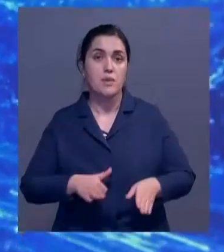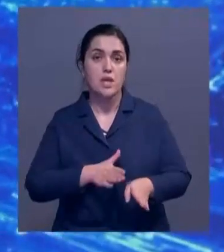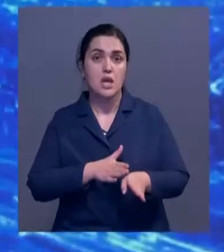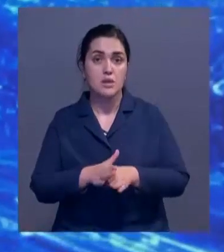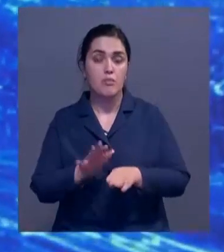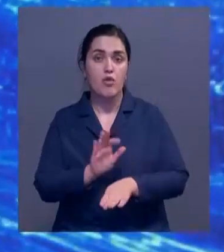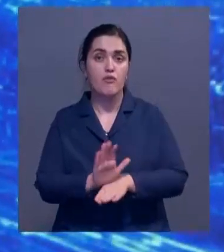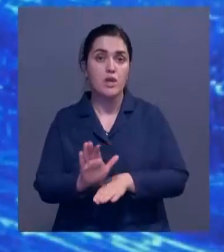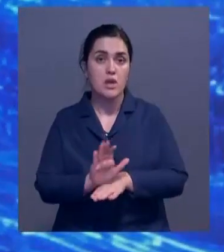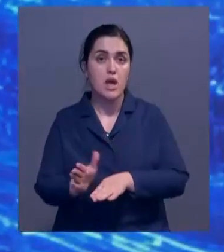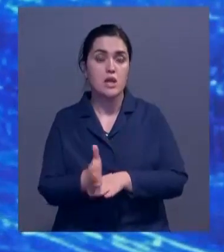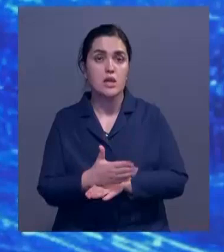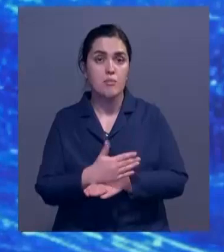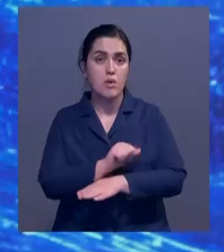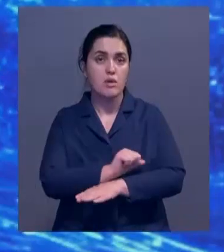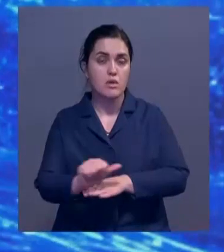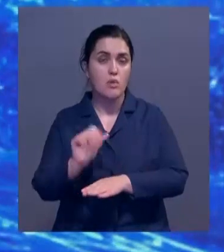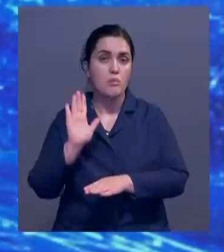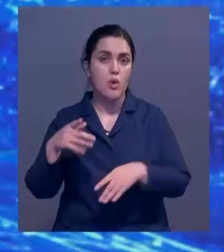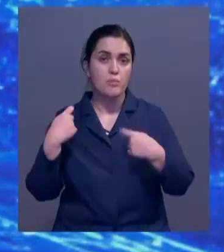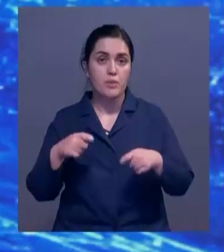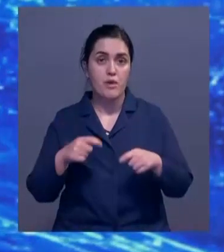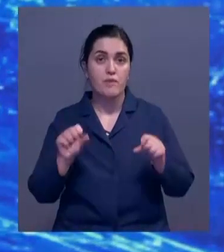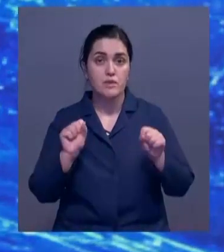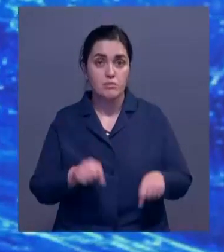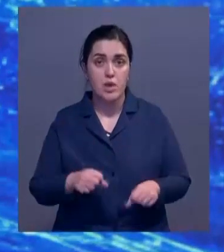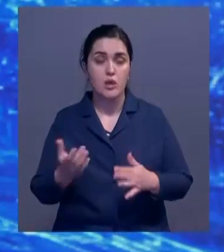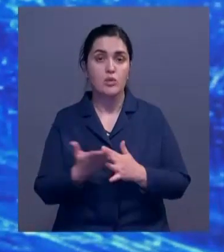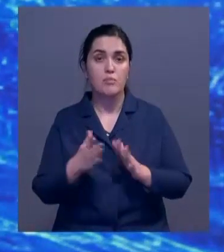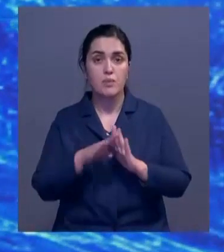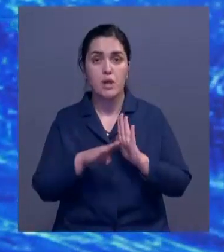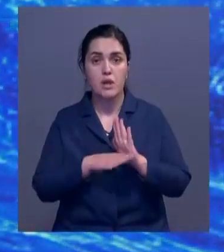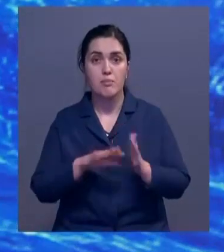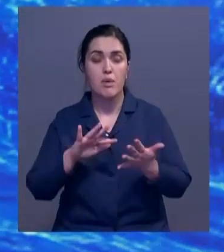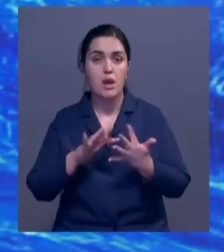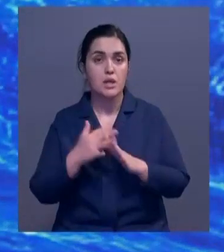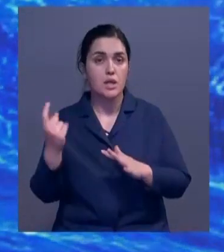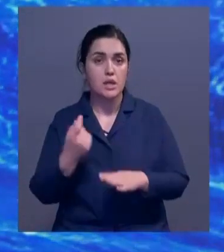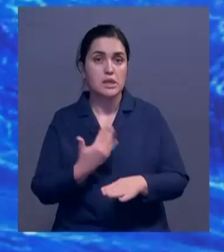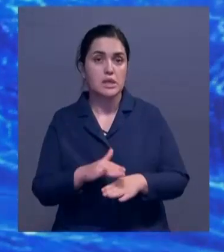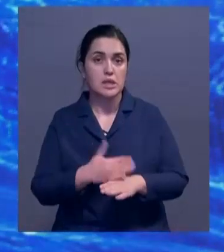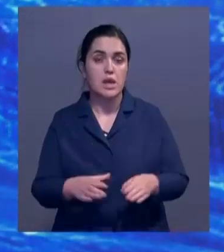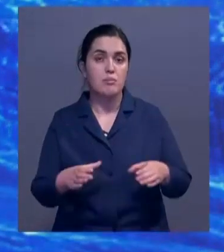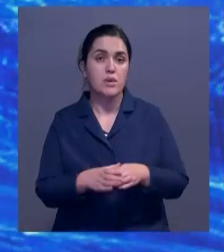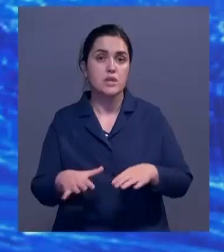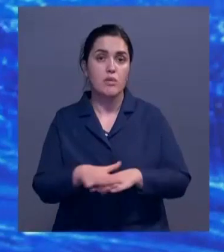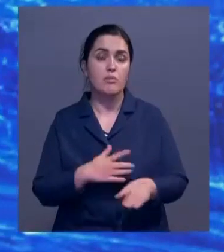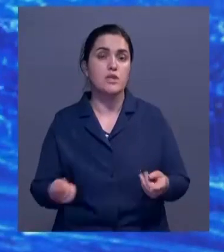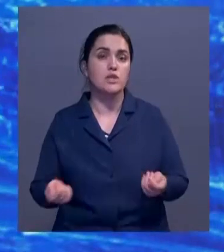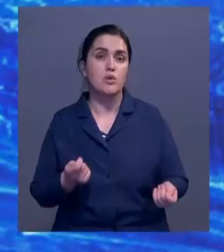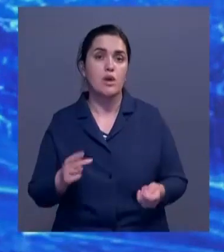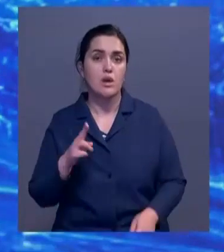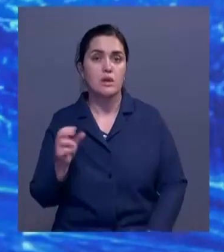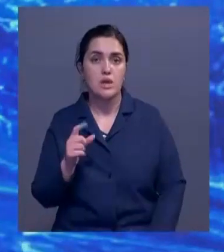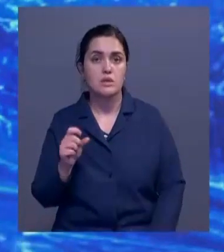и проект по выпуску рыбы на экспорт. Все это стало возможным благодаря льготным программам аграрной кредитной корпорации национального